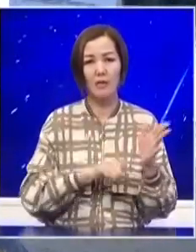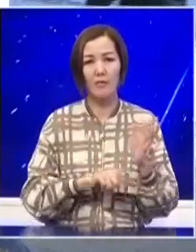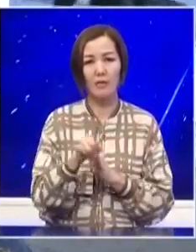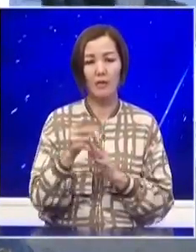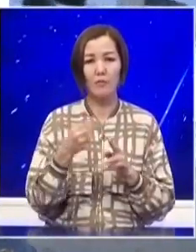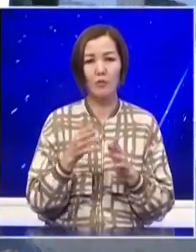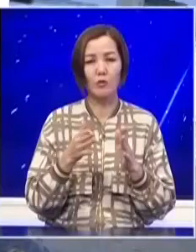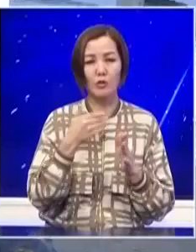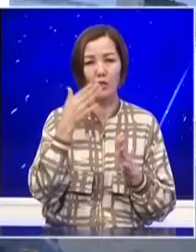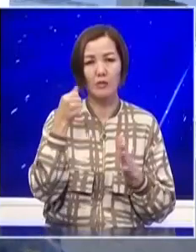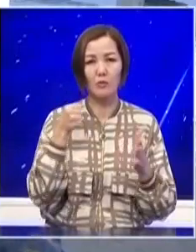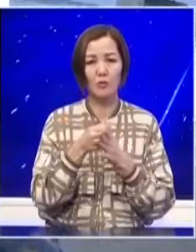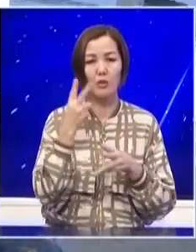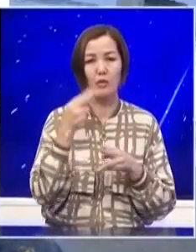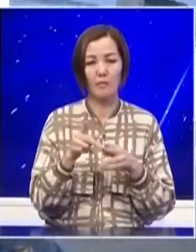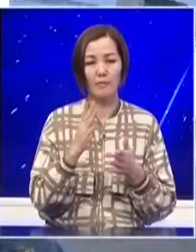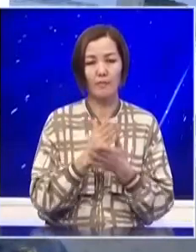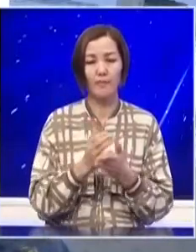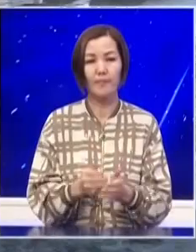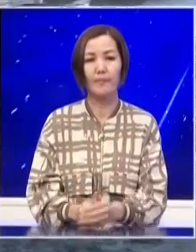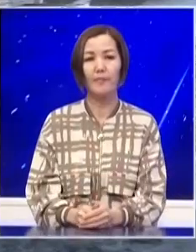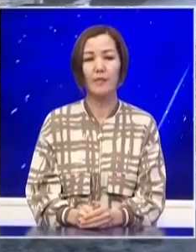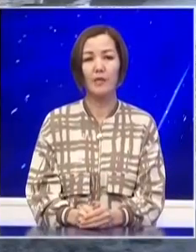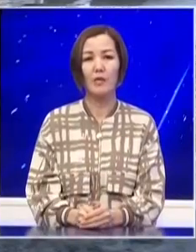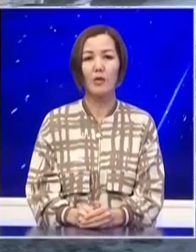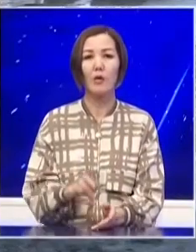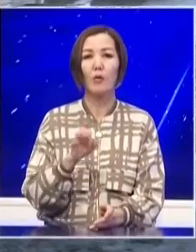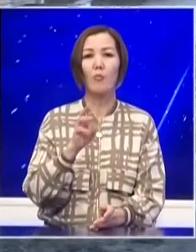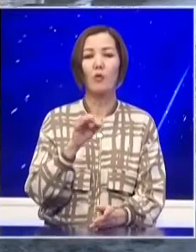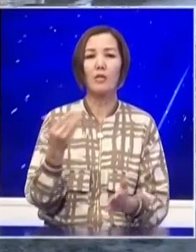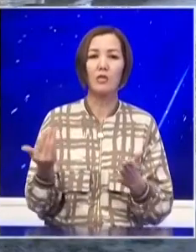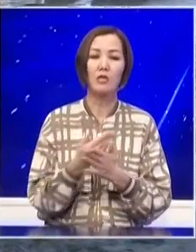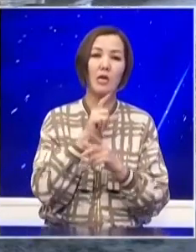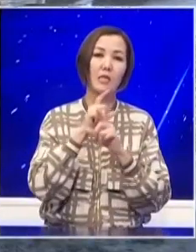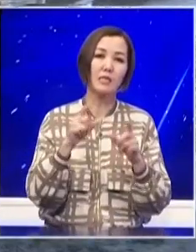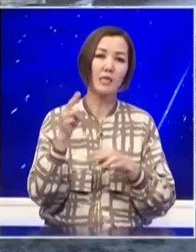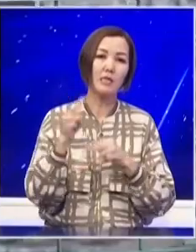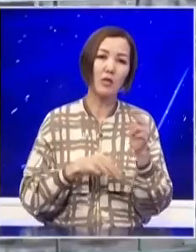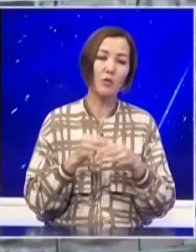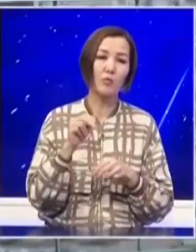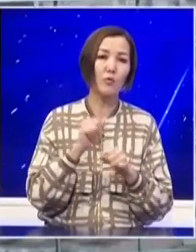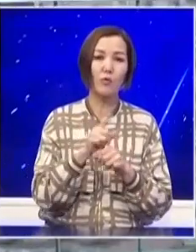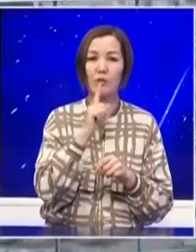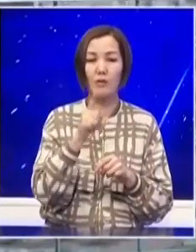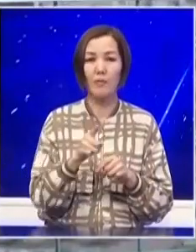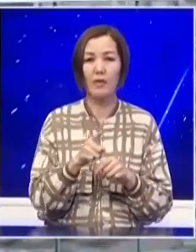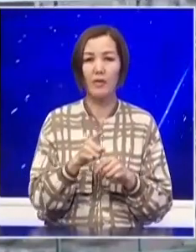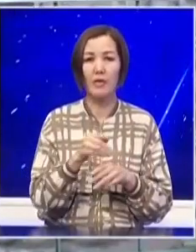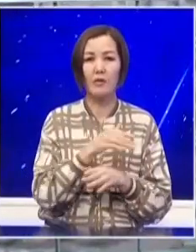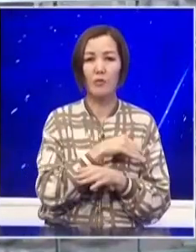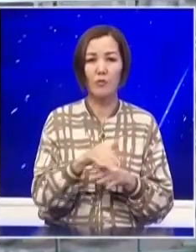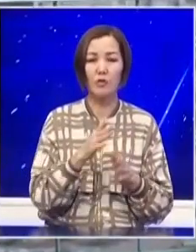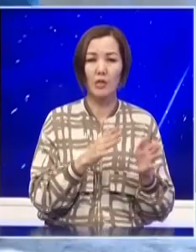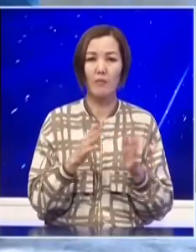Осы жаздың соңына қарай бітіреміз деген ойдамыз. Боралдайда жаңа нысандар салу мұнымен тоқтамақ емес. Биыл кенттегі көшелерді